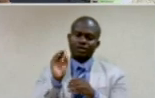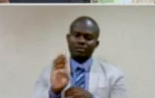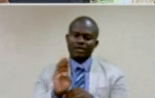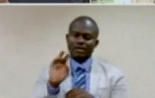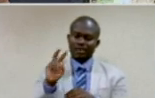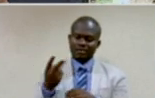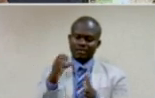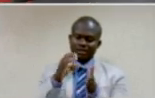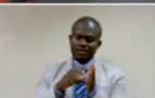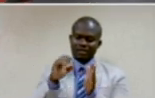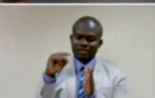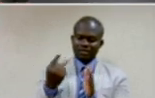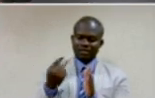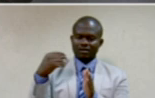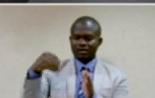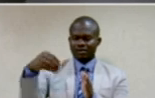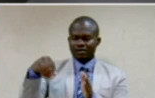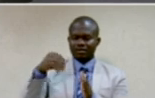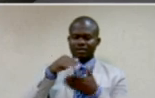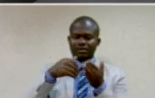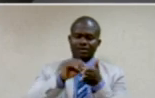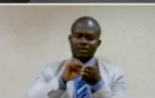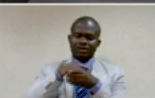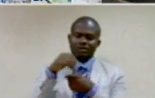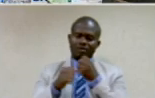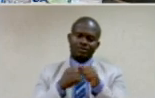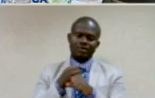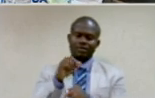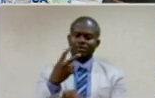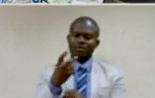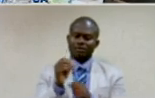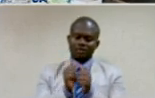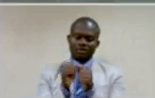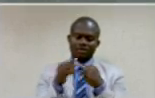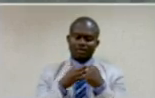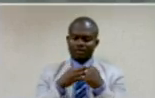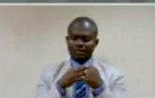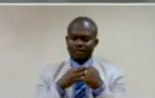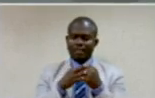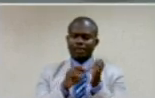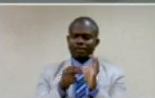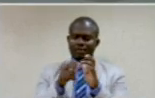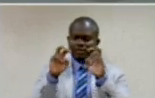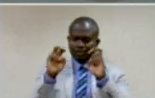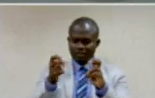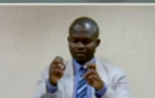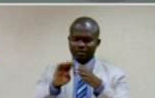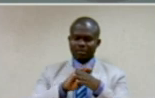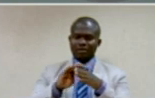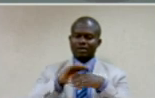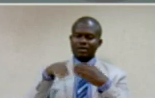miliyari 2.1 z'amadolari byanditswe mu mwaka wa 2018. Bivuze ko